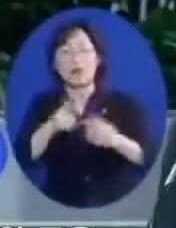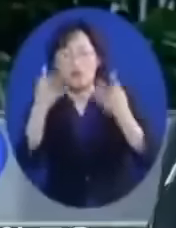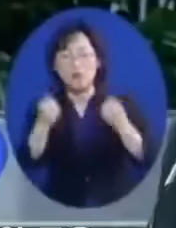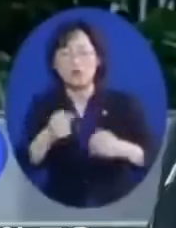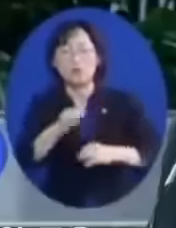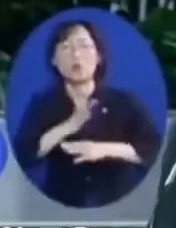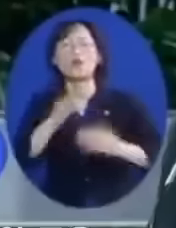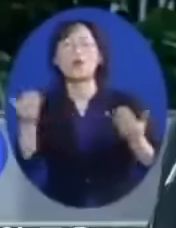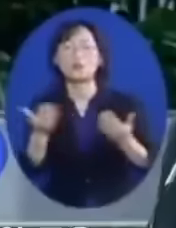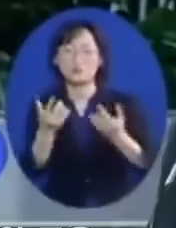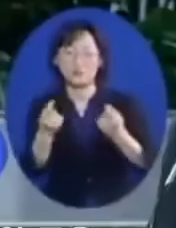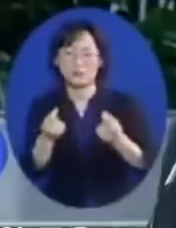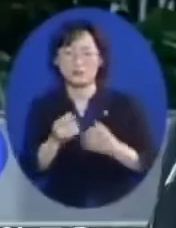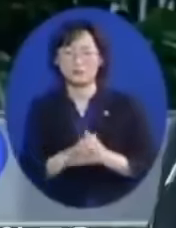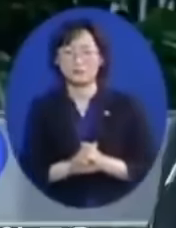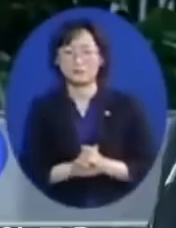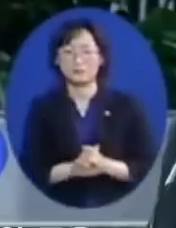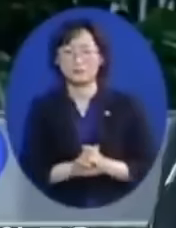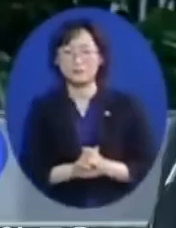일이 아닙니까?